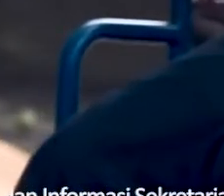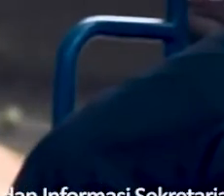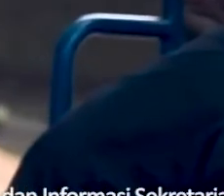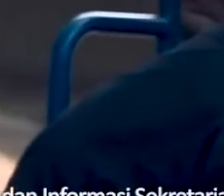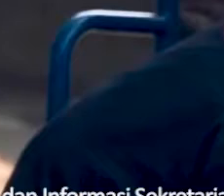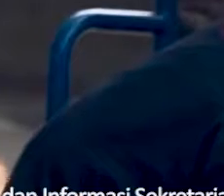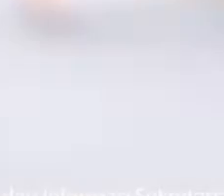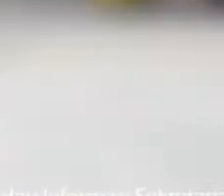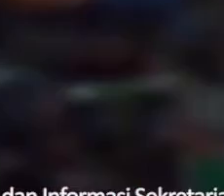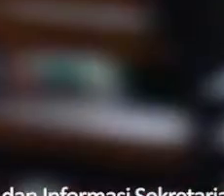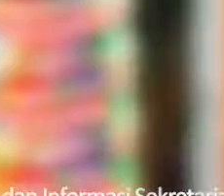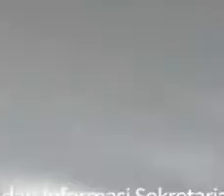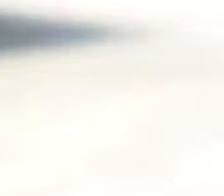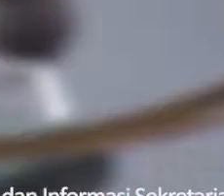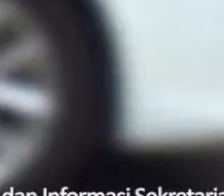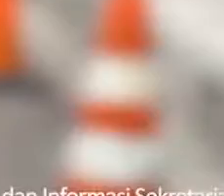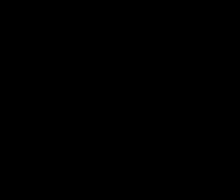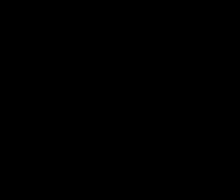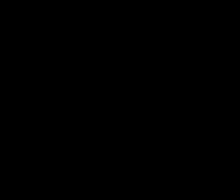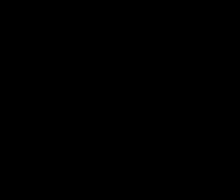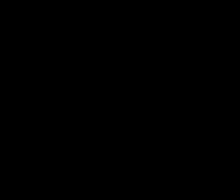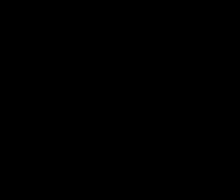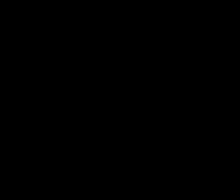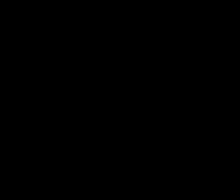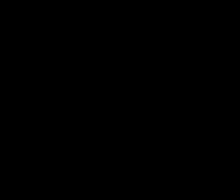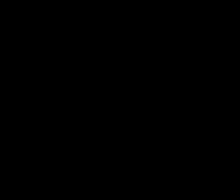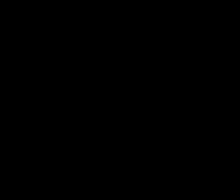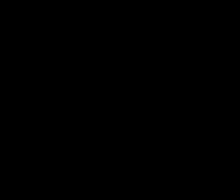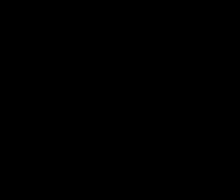kesehatan, terutama memakai masker.